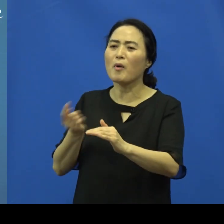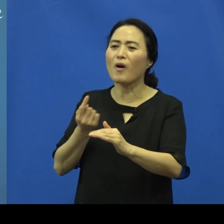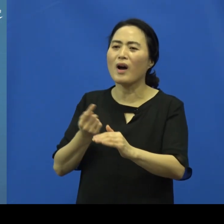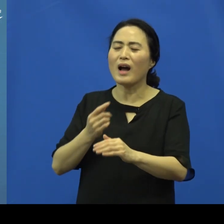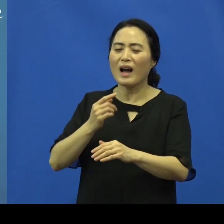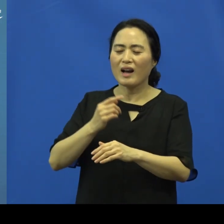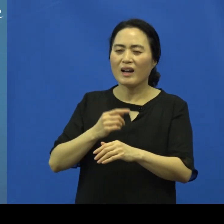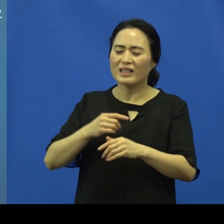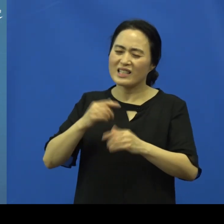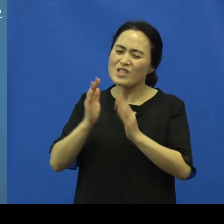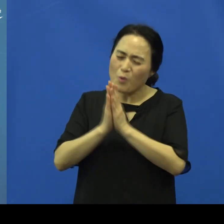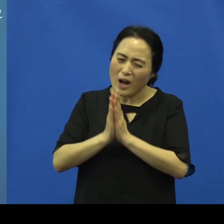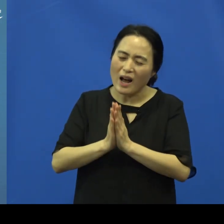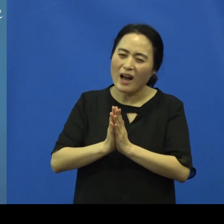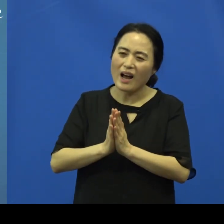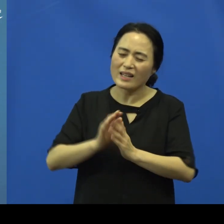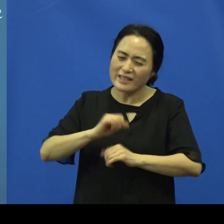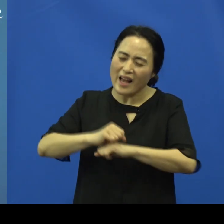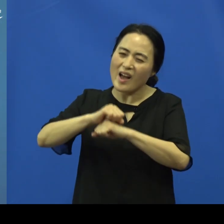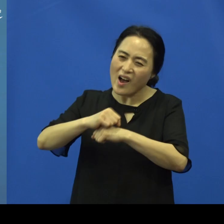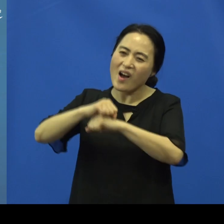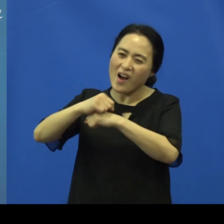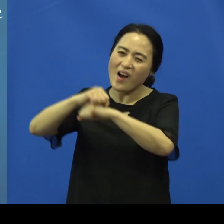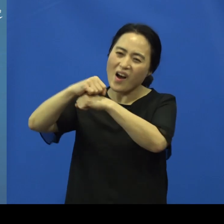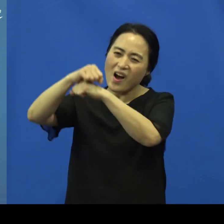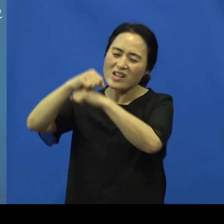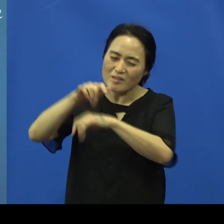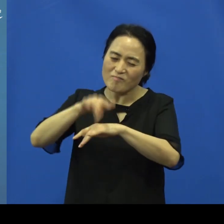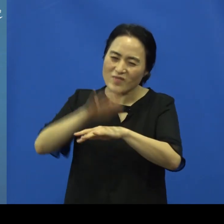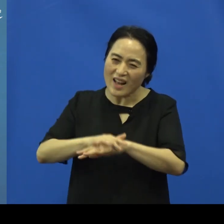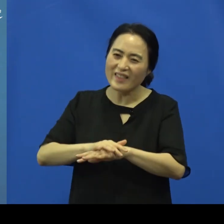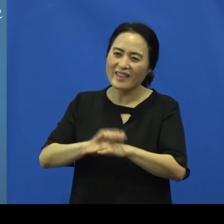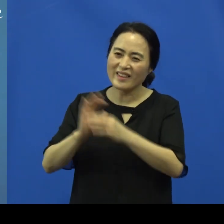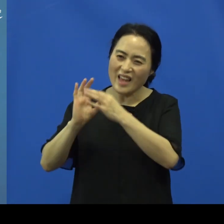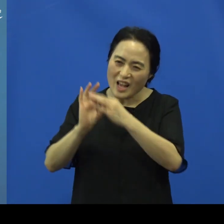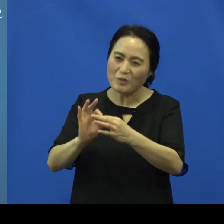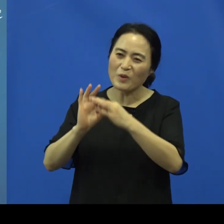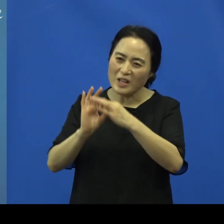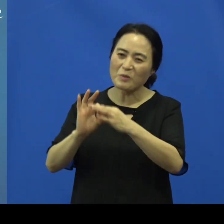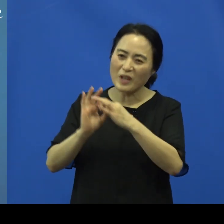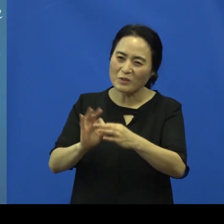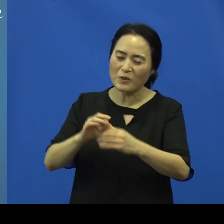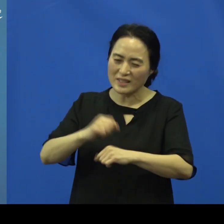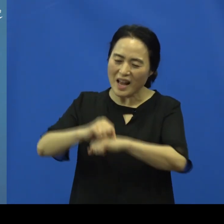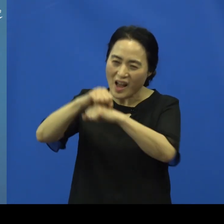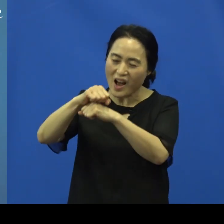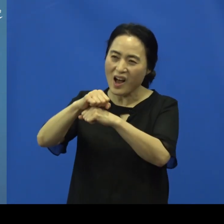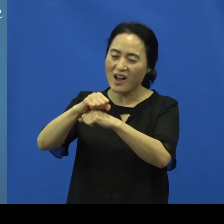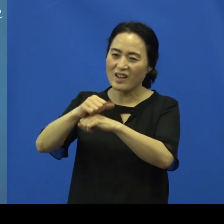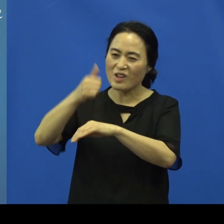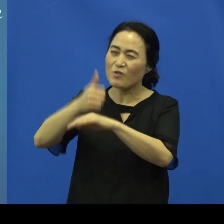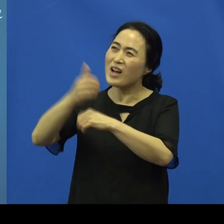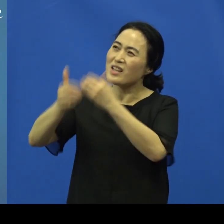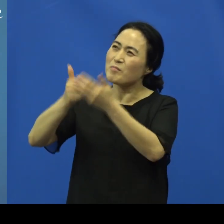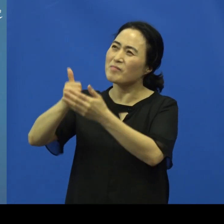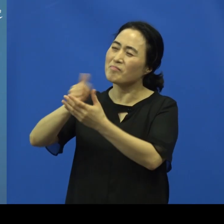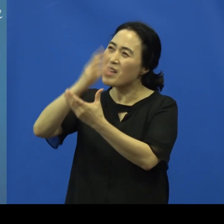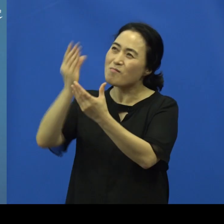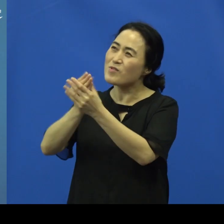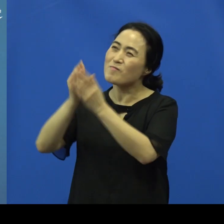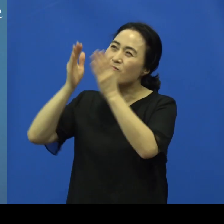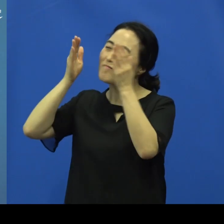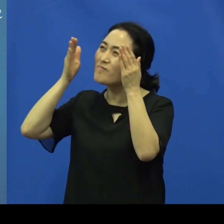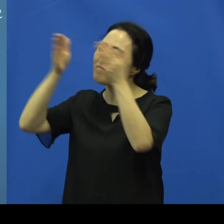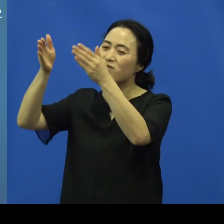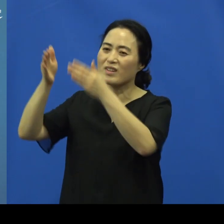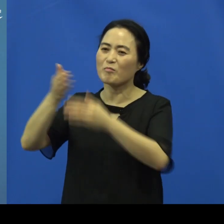이게 아니면요, 자기는 기도하면서도 그냥 의심을 뒤집어 쓰고 기도해요. 안 될 낀데 그러면서 살려주시옵소서.